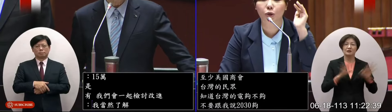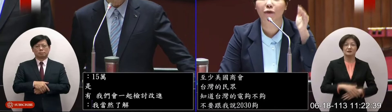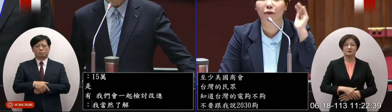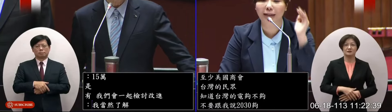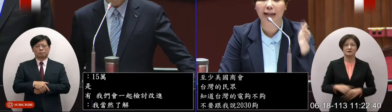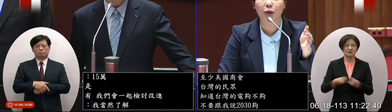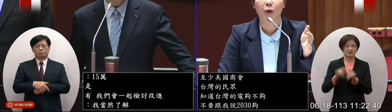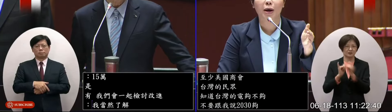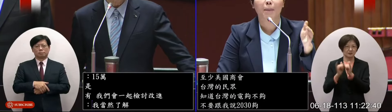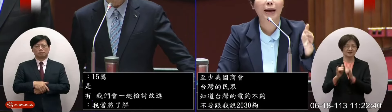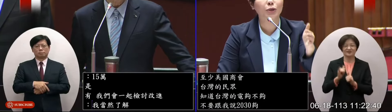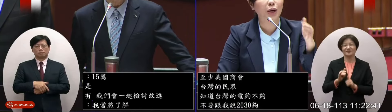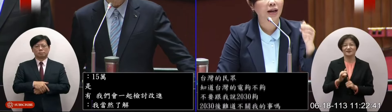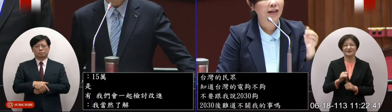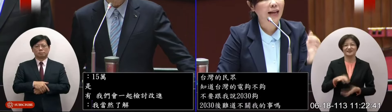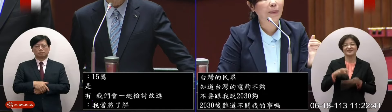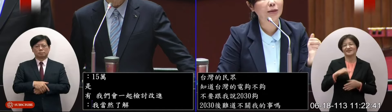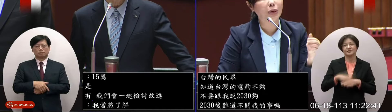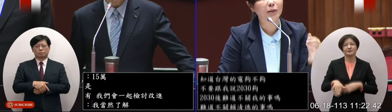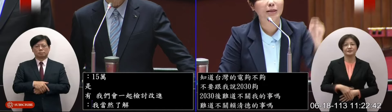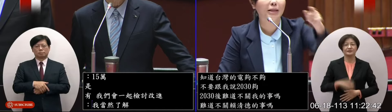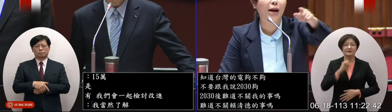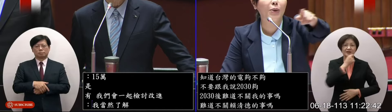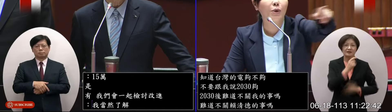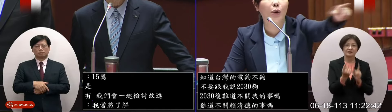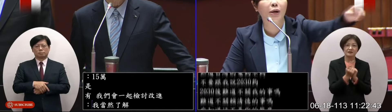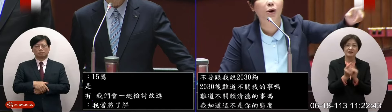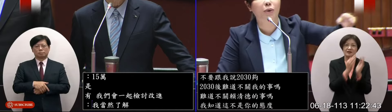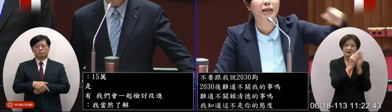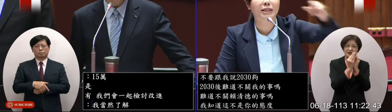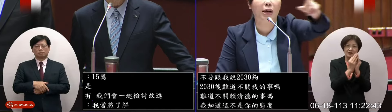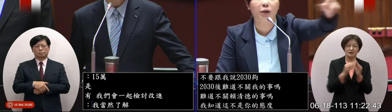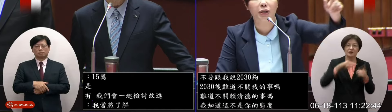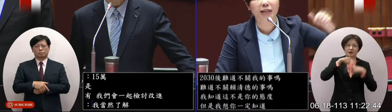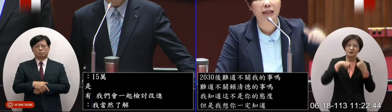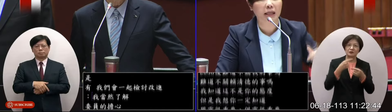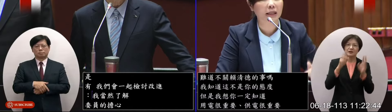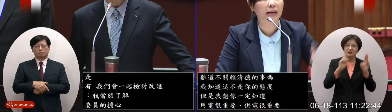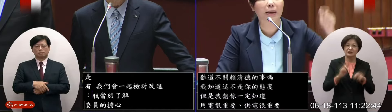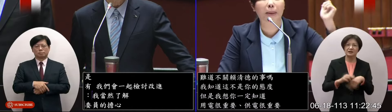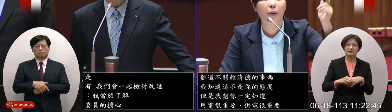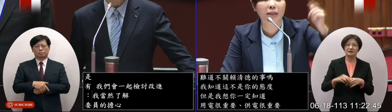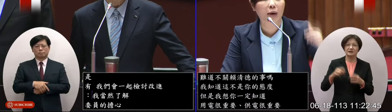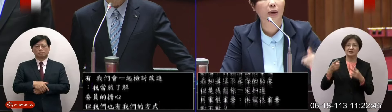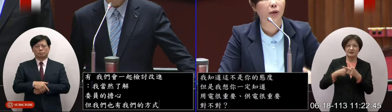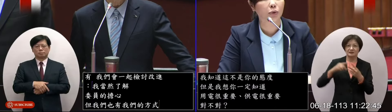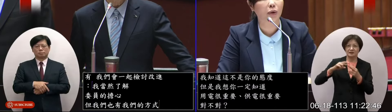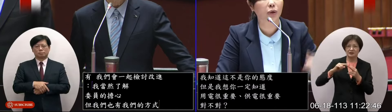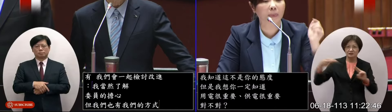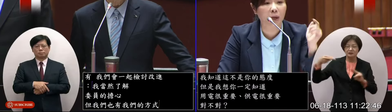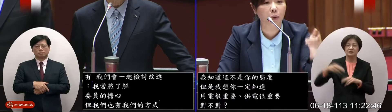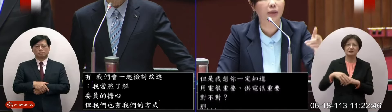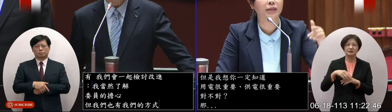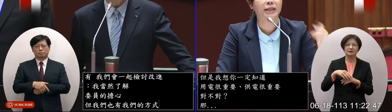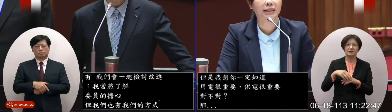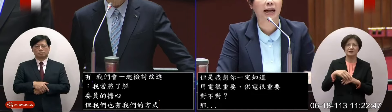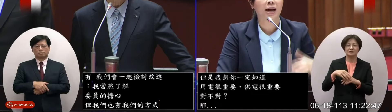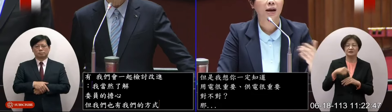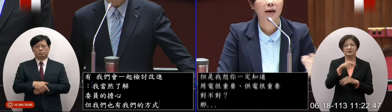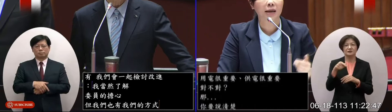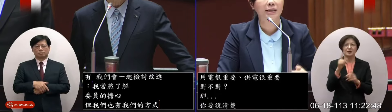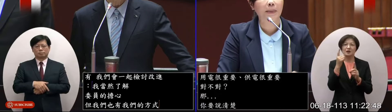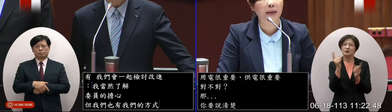法说服大众。不要说台湾对于桃园轮流供电，小琉球在停电，连美国商会都对于你们的绿能接